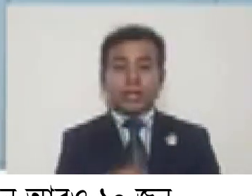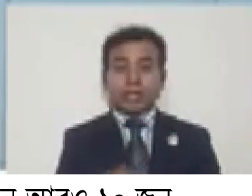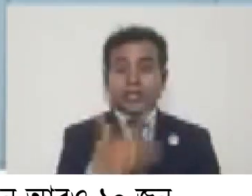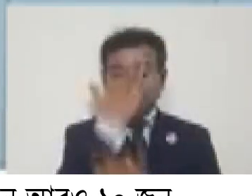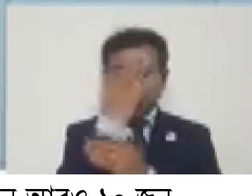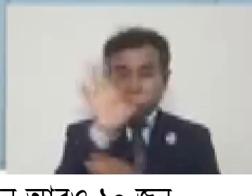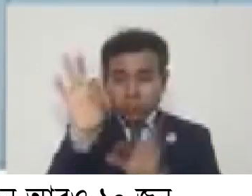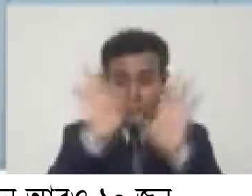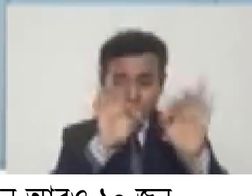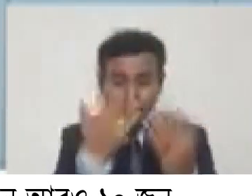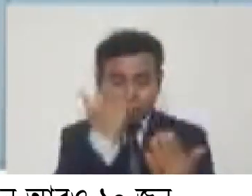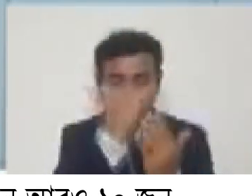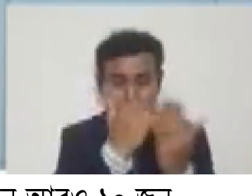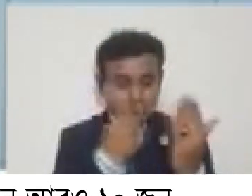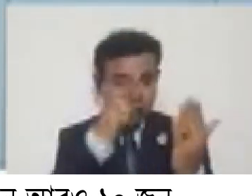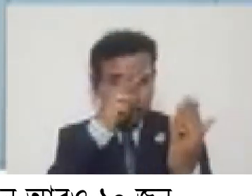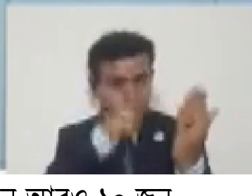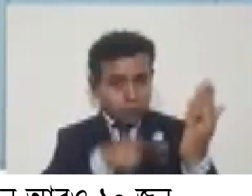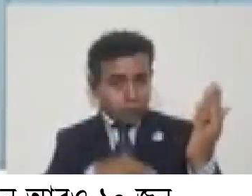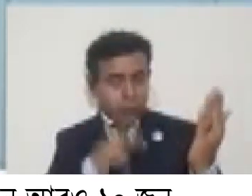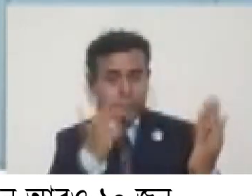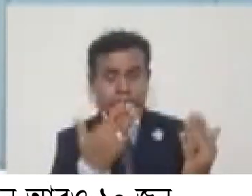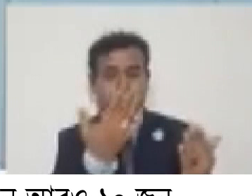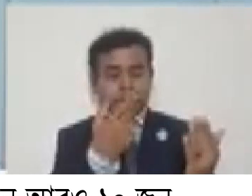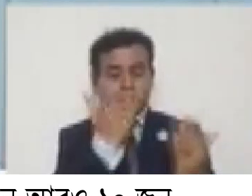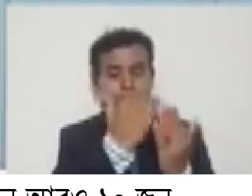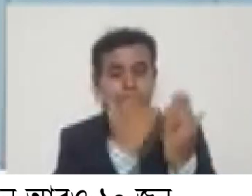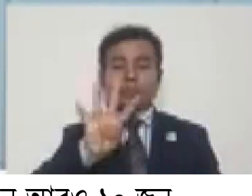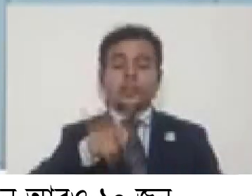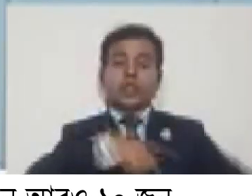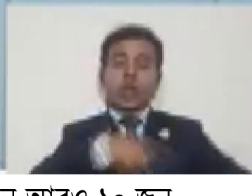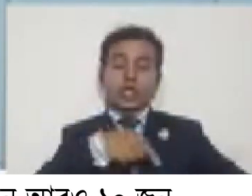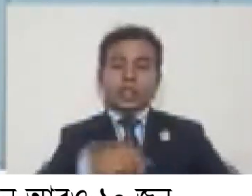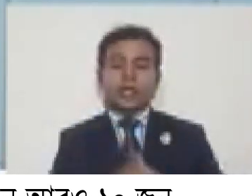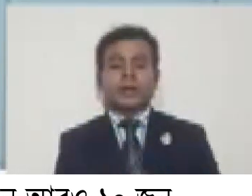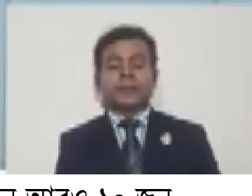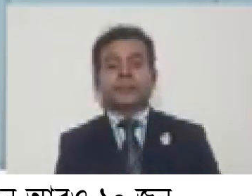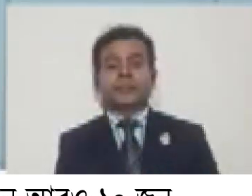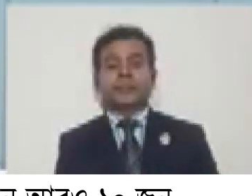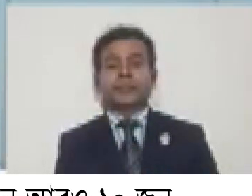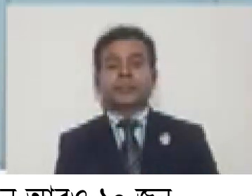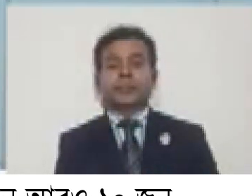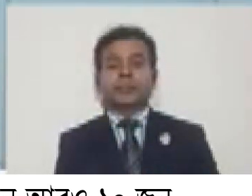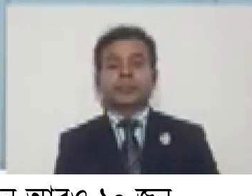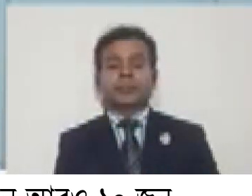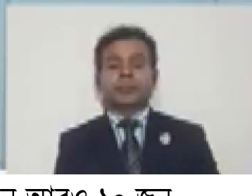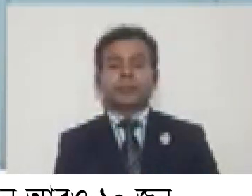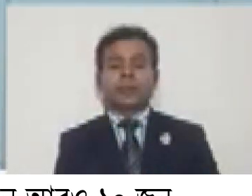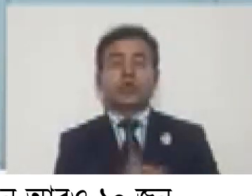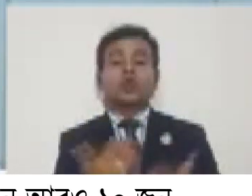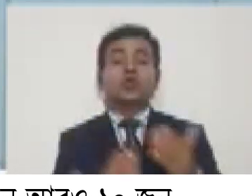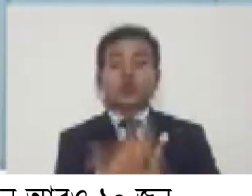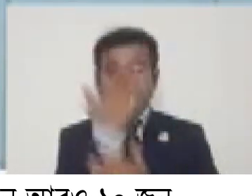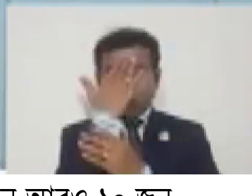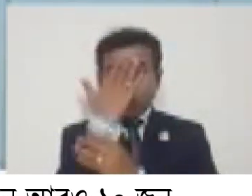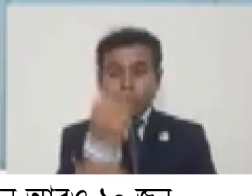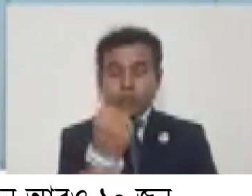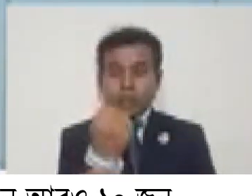পরীক্ষা যা পেয়েছি গত 24 ঘন্টায় নতুন রোগী শনাক্ত হয়েছে